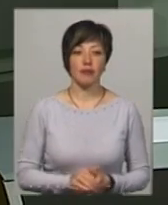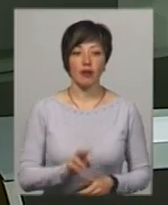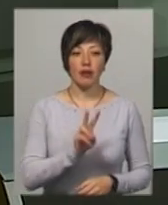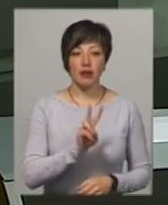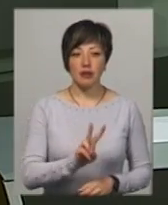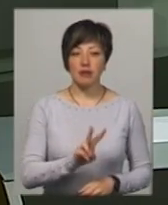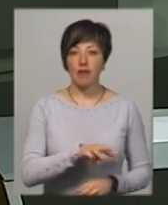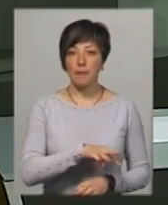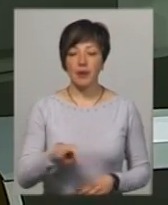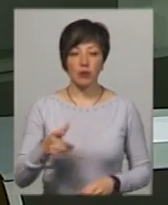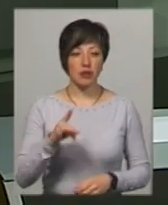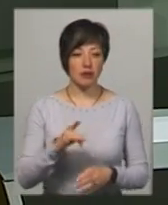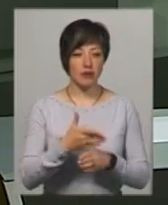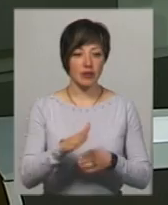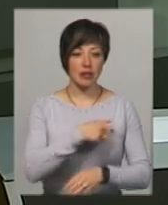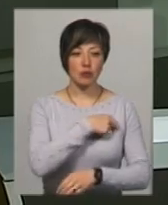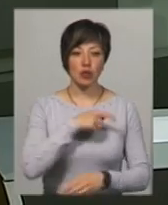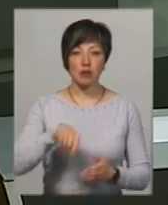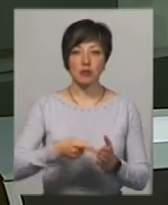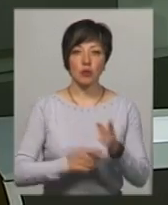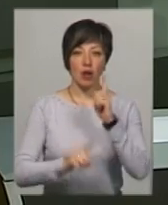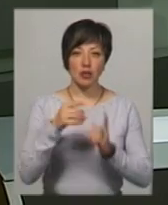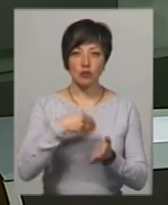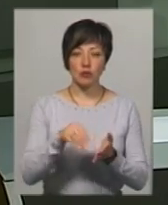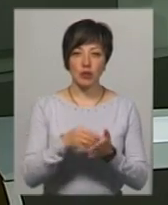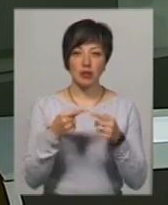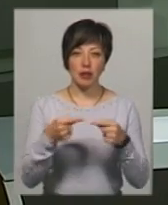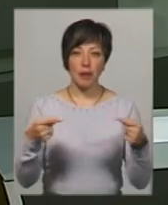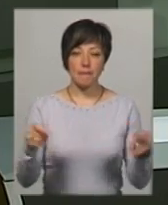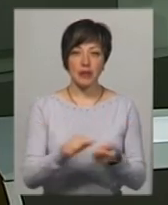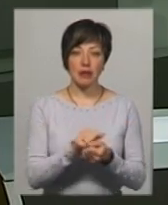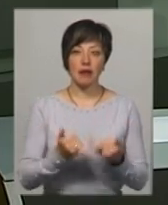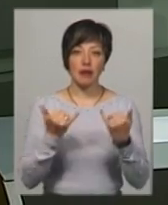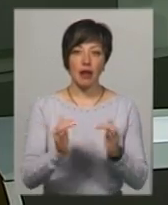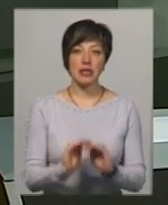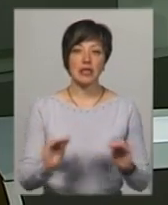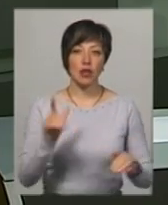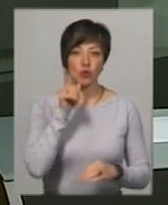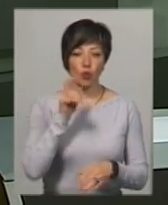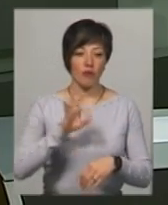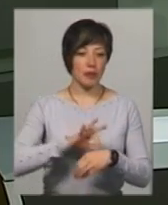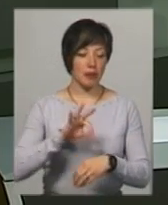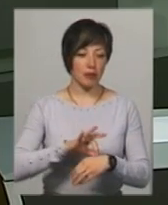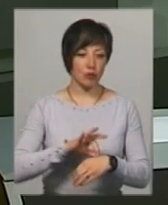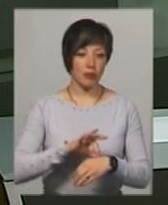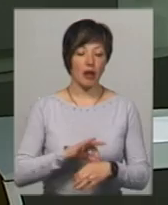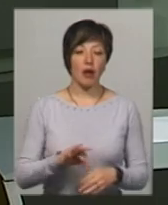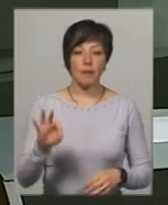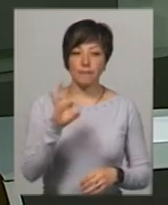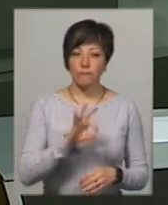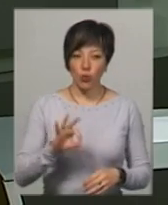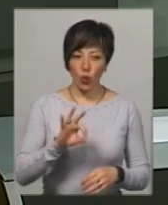2 мільйони гривень виділили депутати Хмельницької міської ради на закупівлю розхідних матеріалів для дітей з цукровим діабетом. Йдеться